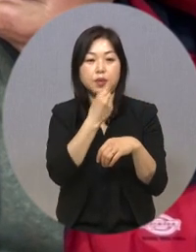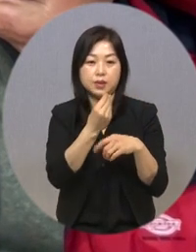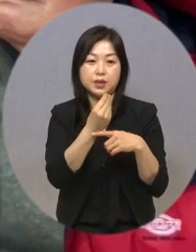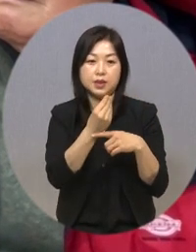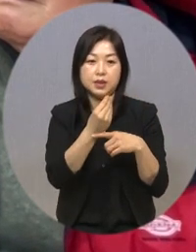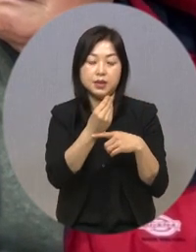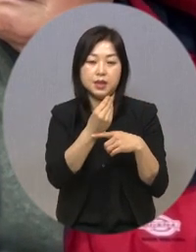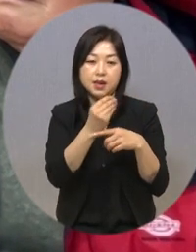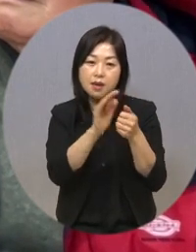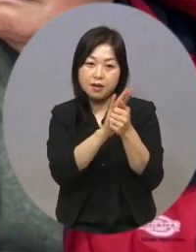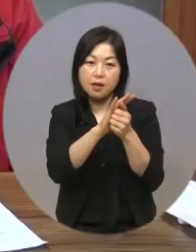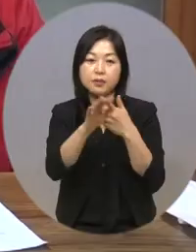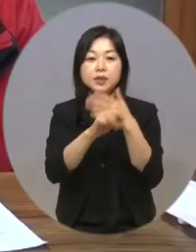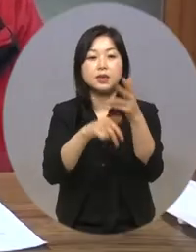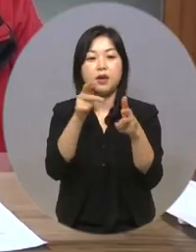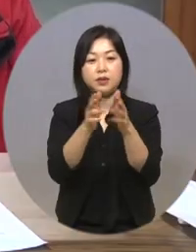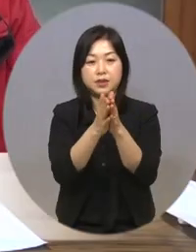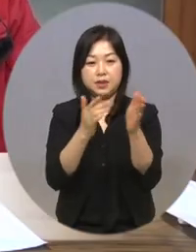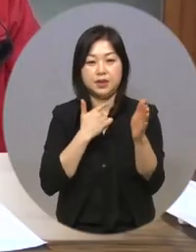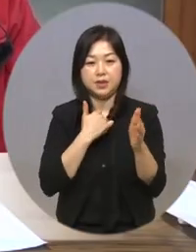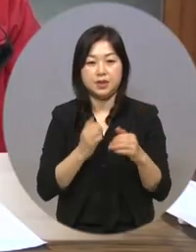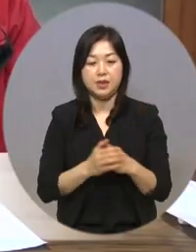시범사업으로 진행되었습니다.